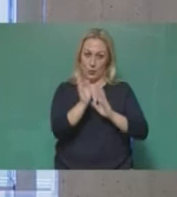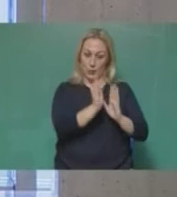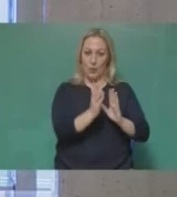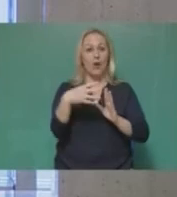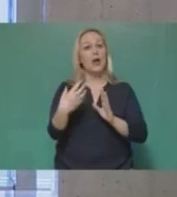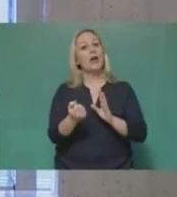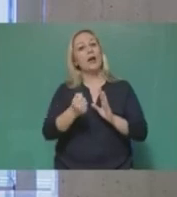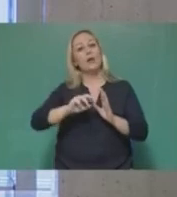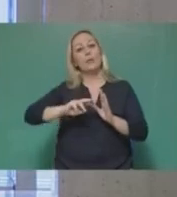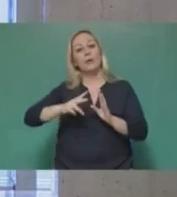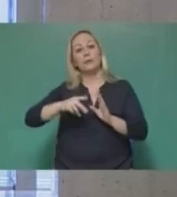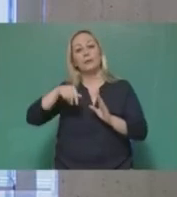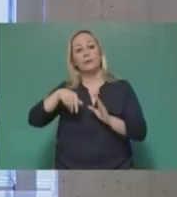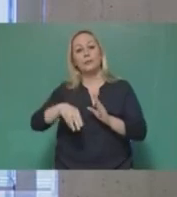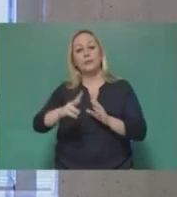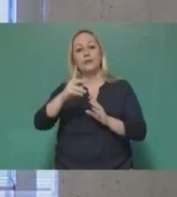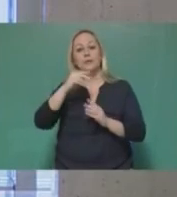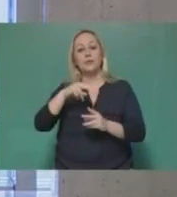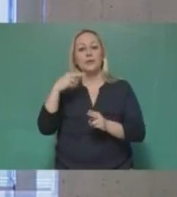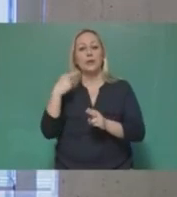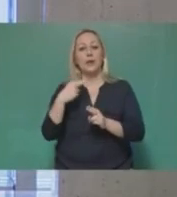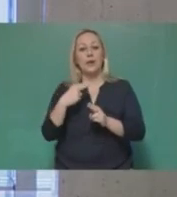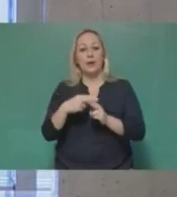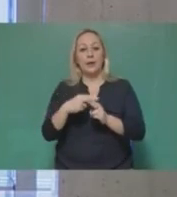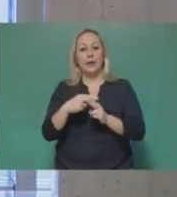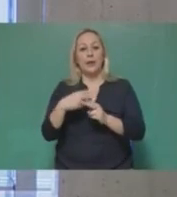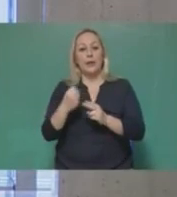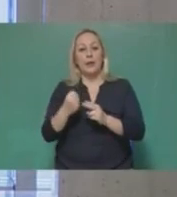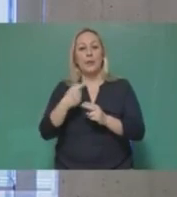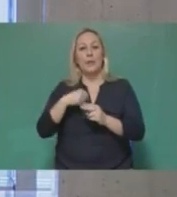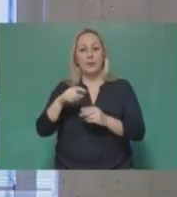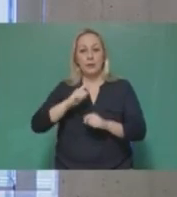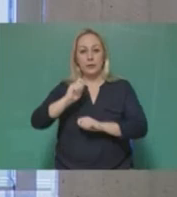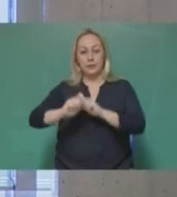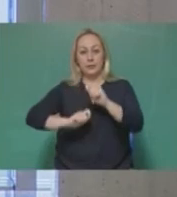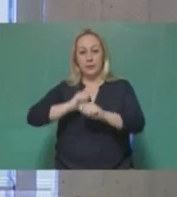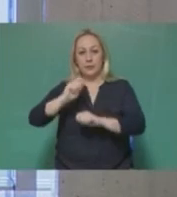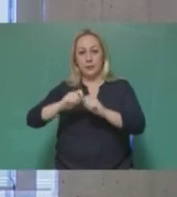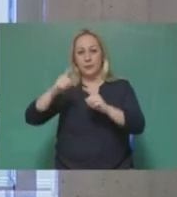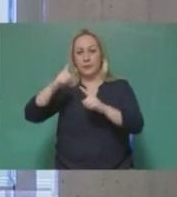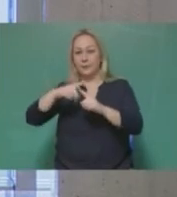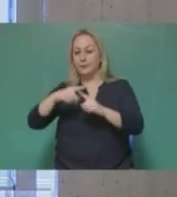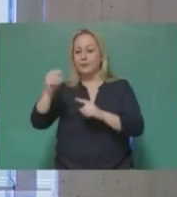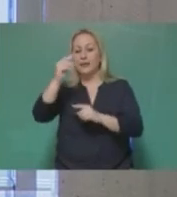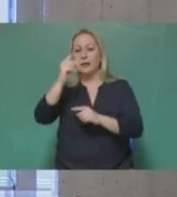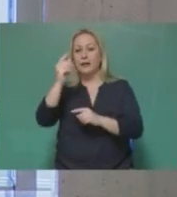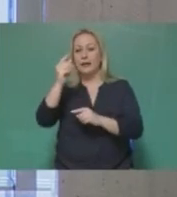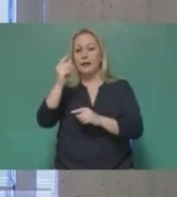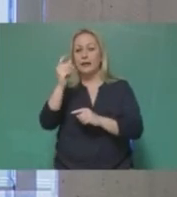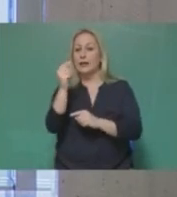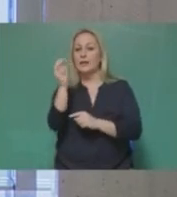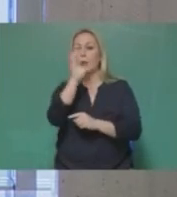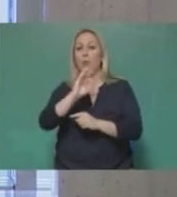Αρχίσουμε να δίνουμε ένα μεγάλο... θα αρχίσουν να γίνονται τα έργα τα οποία χρηματοδοτούνται από το Ίδρυμα